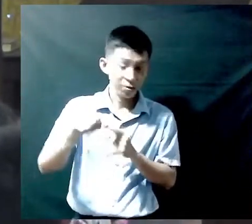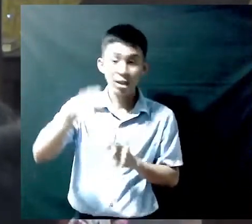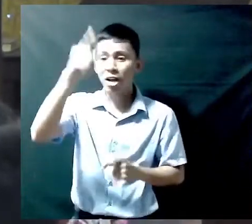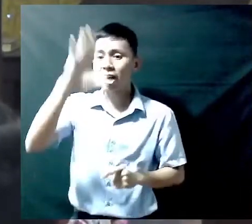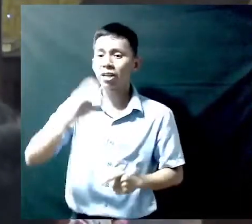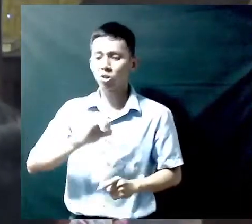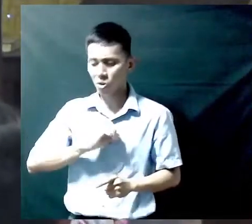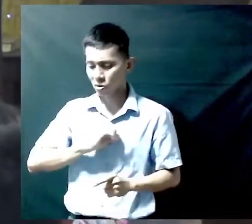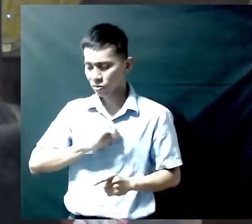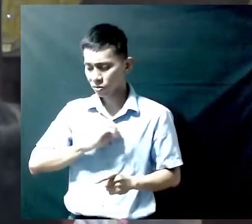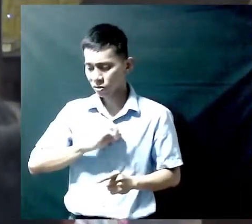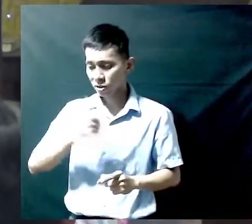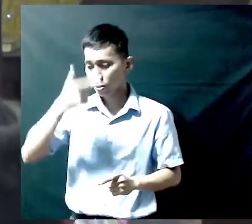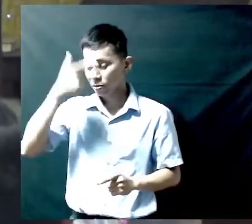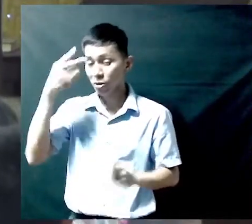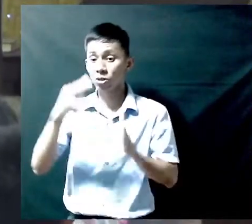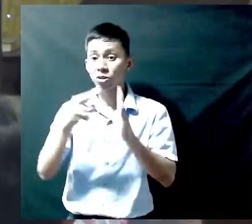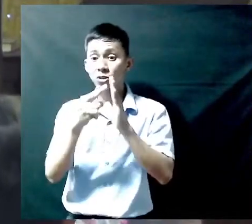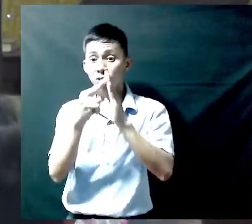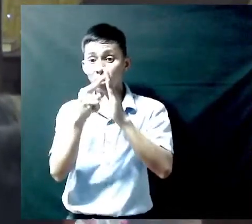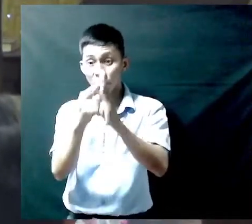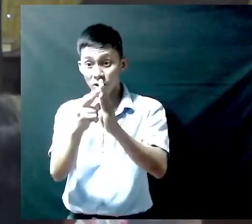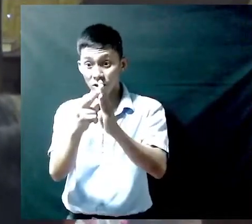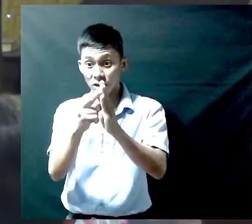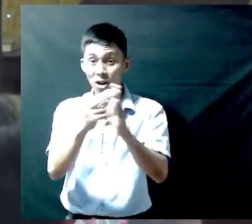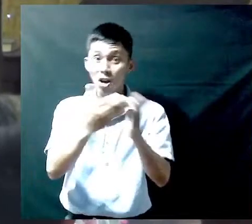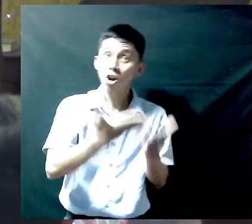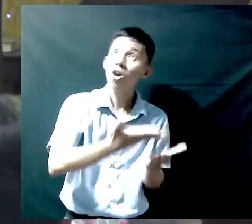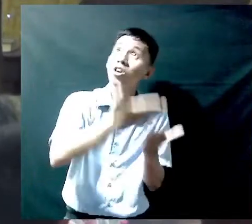Why? Because Hannah gave him to God.